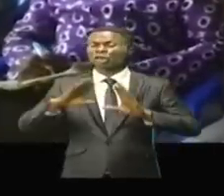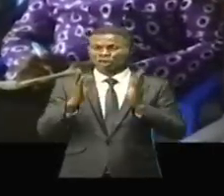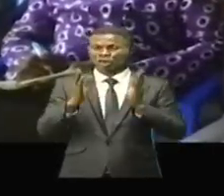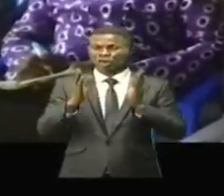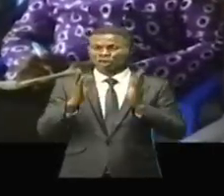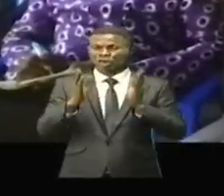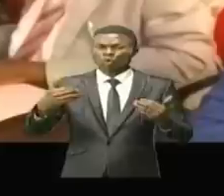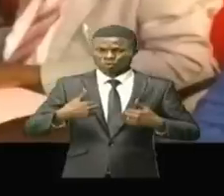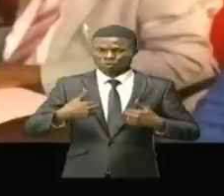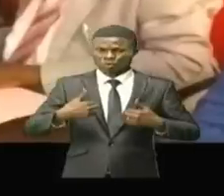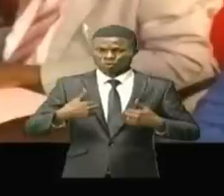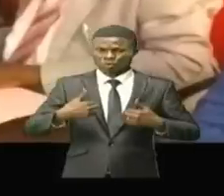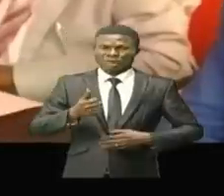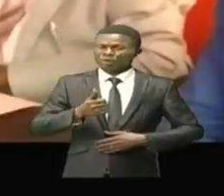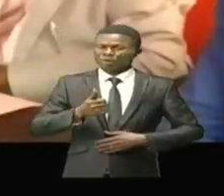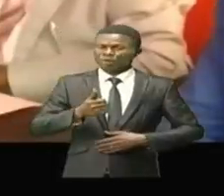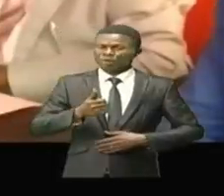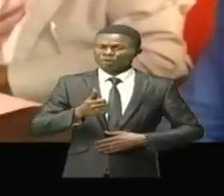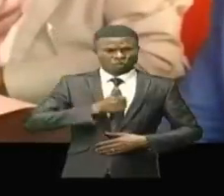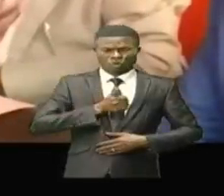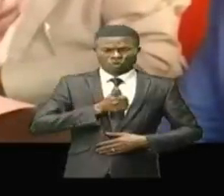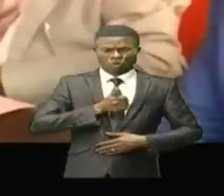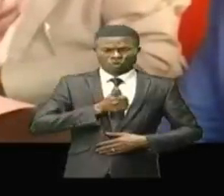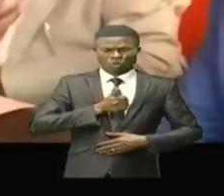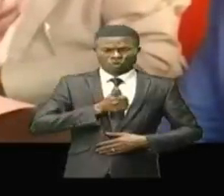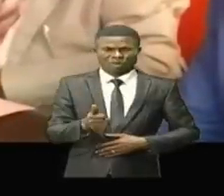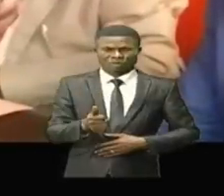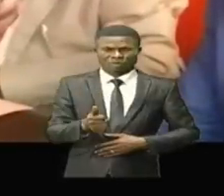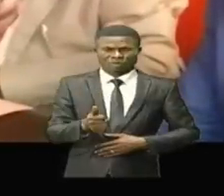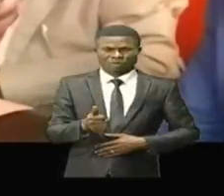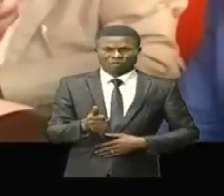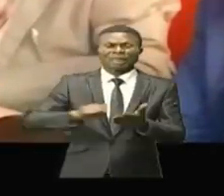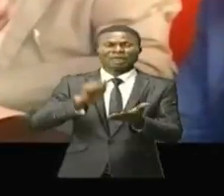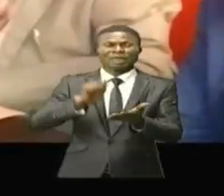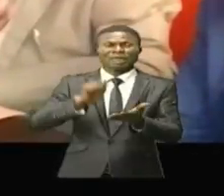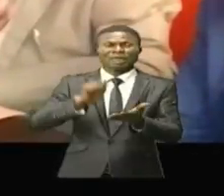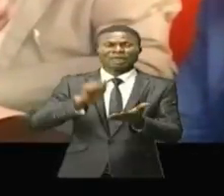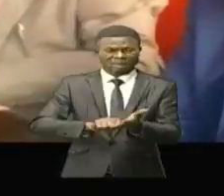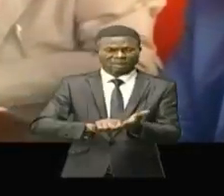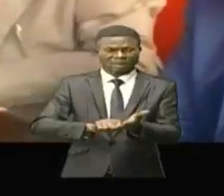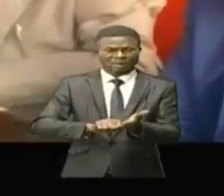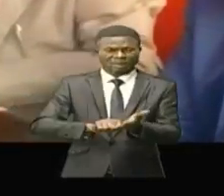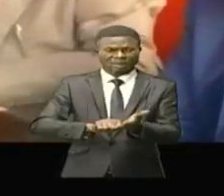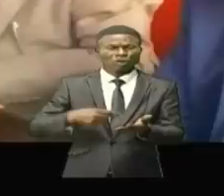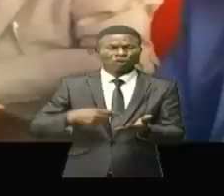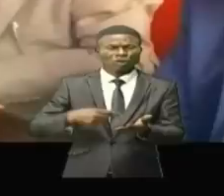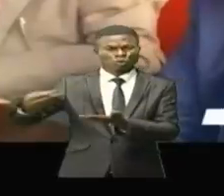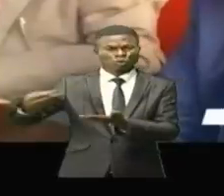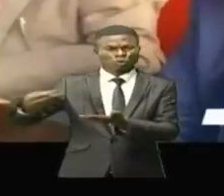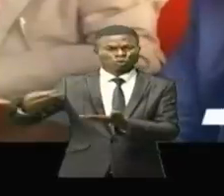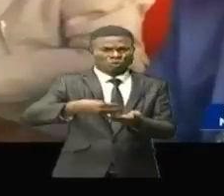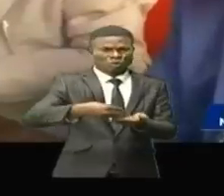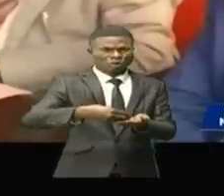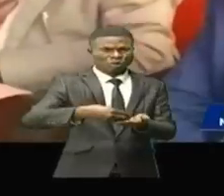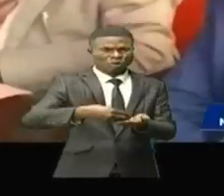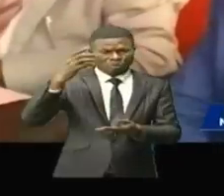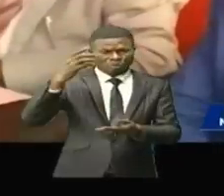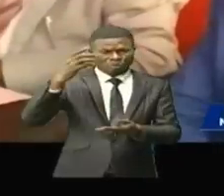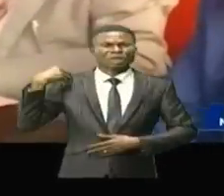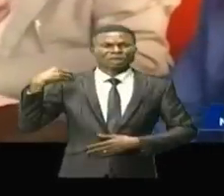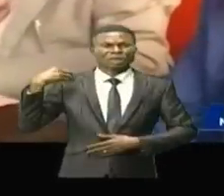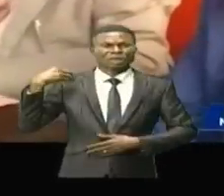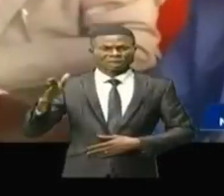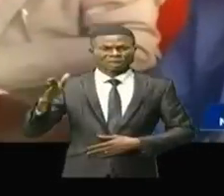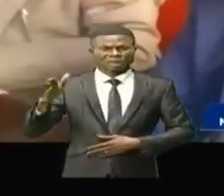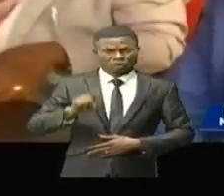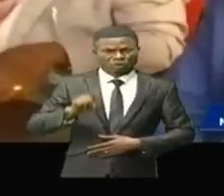nos nomenclatures, qu'on appelle les taxes, que nous collectons pour l'État, doit